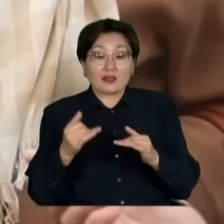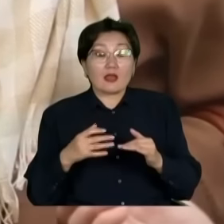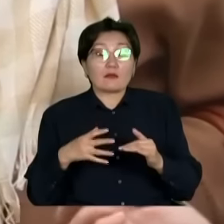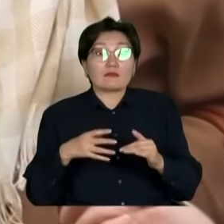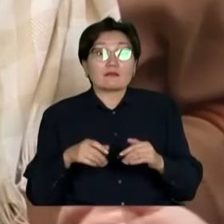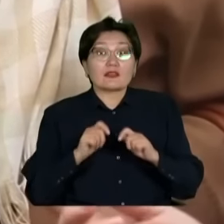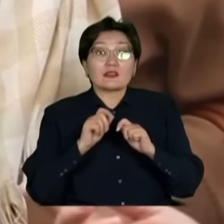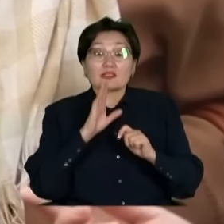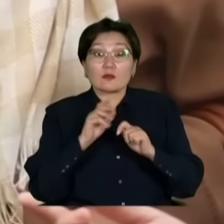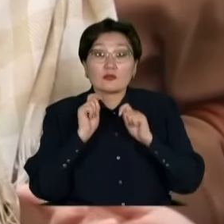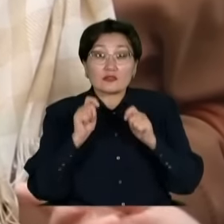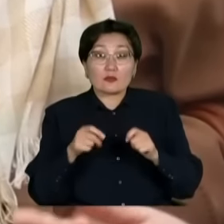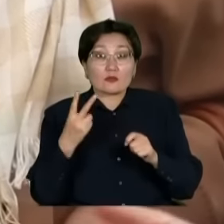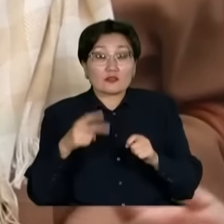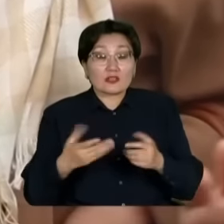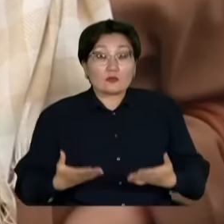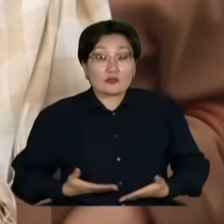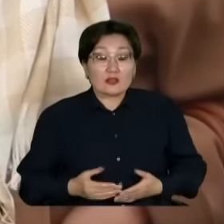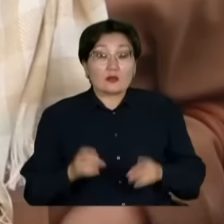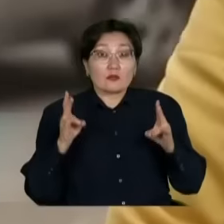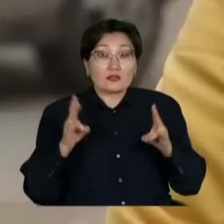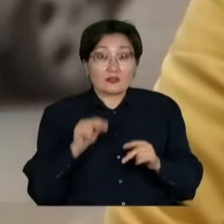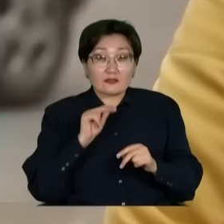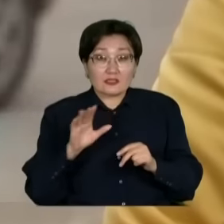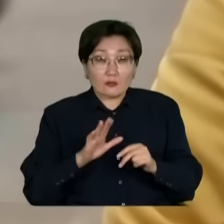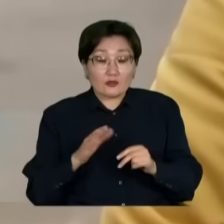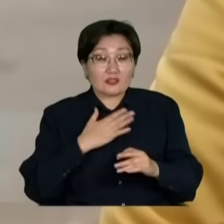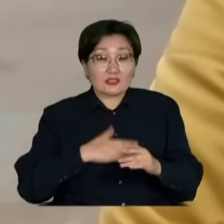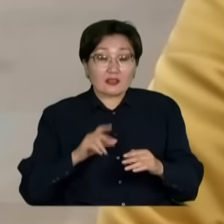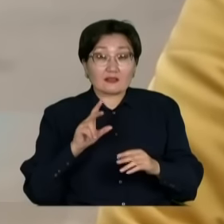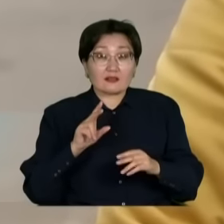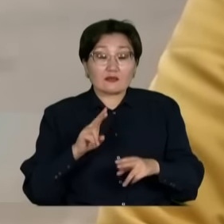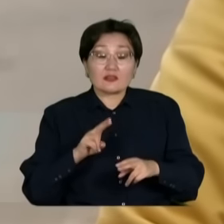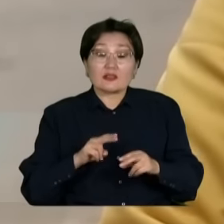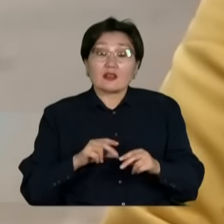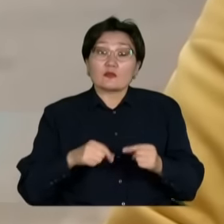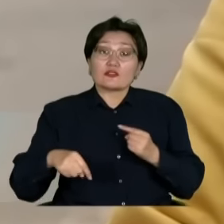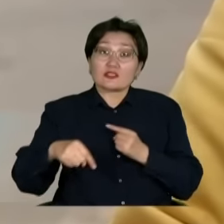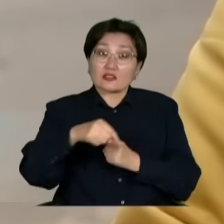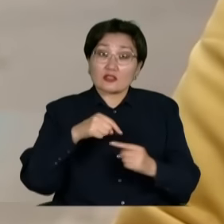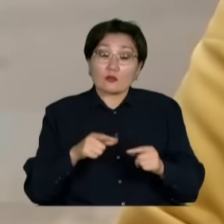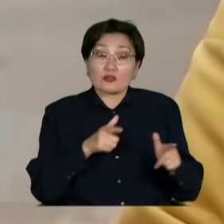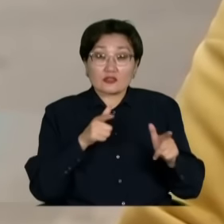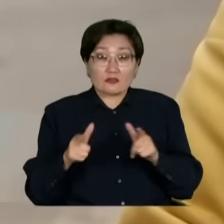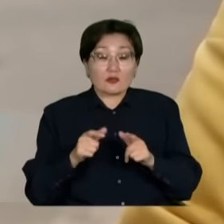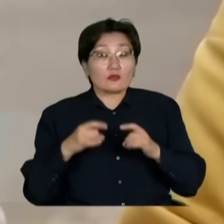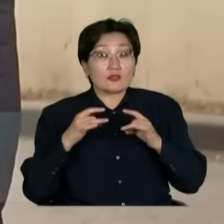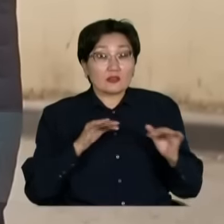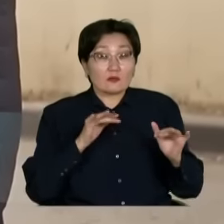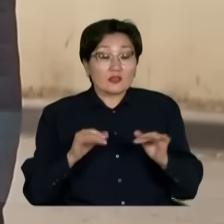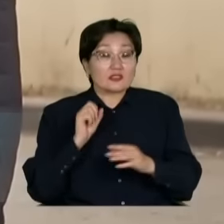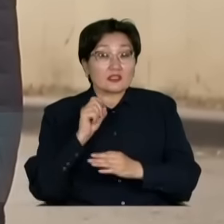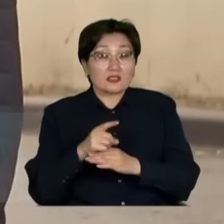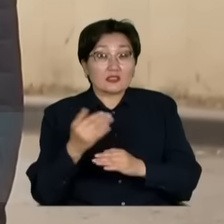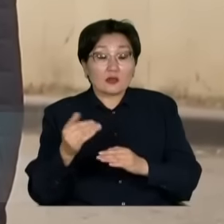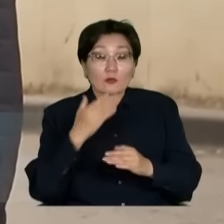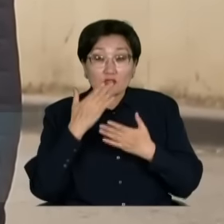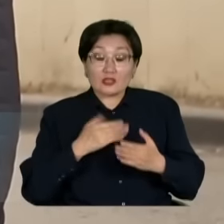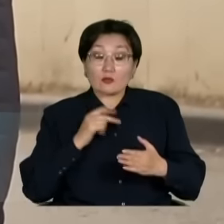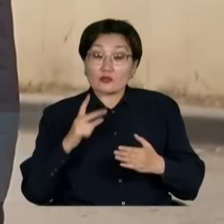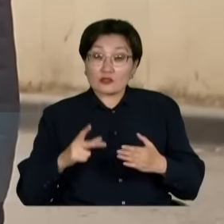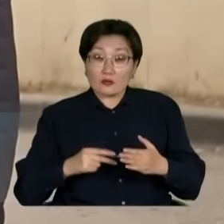предсвадебный Актобе пострадали по вине недобросовестного поставщика родители невест готовились к торжеству и заказали для любимых